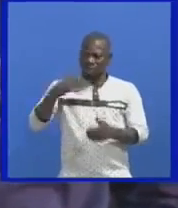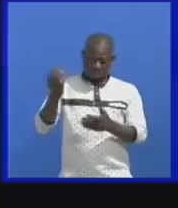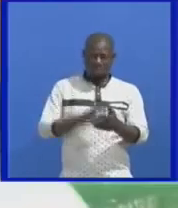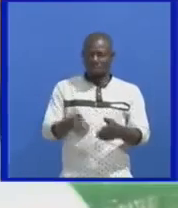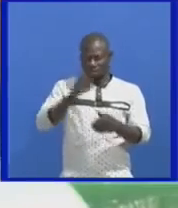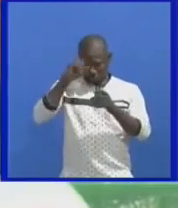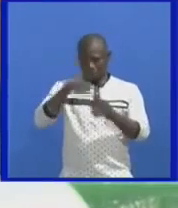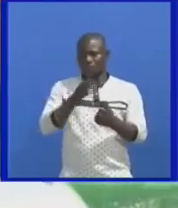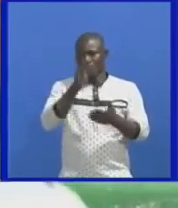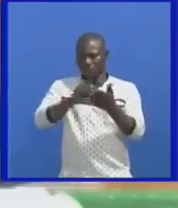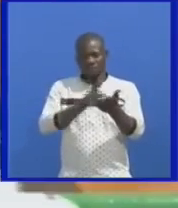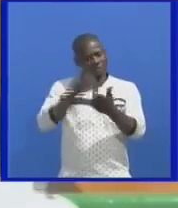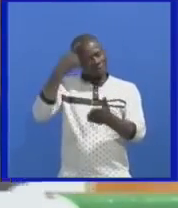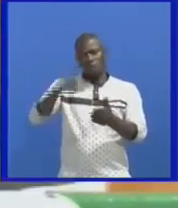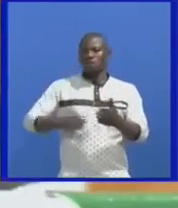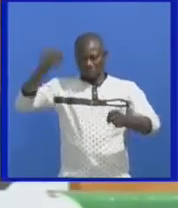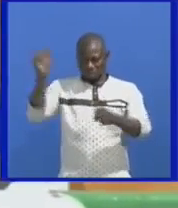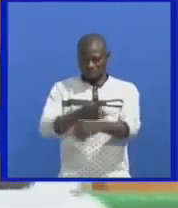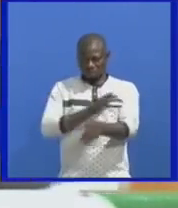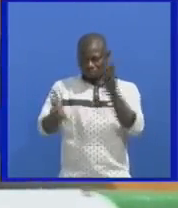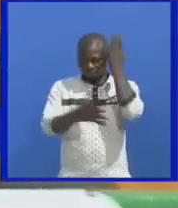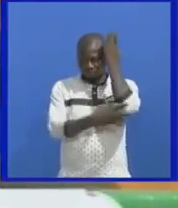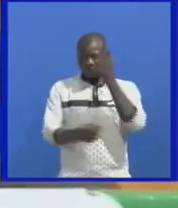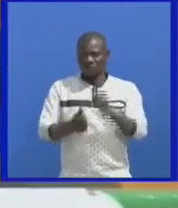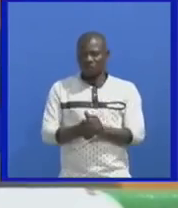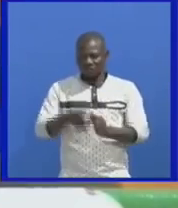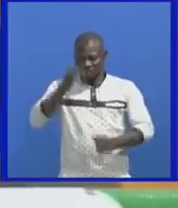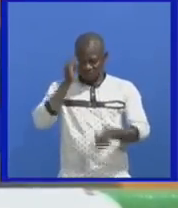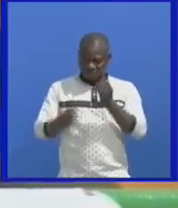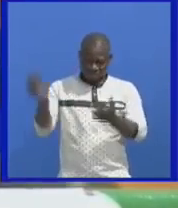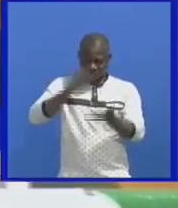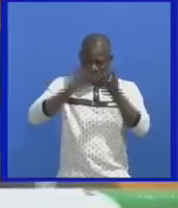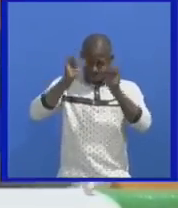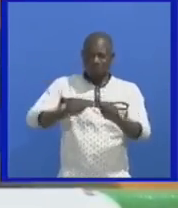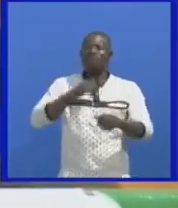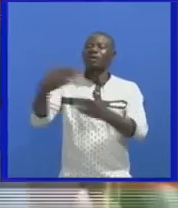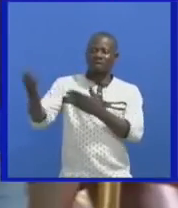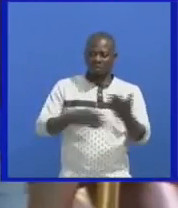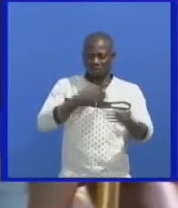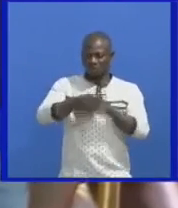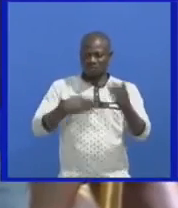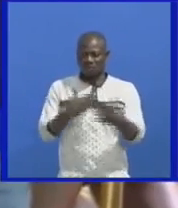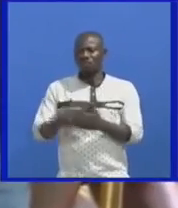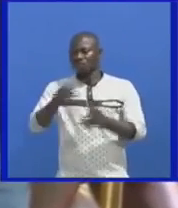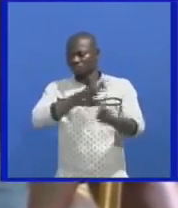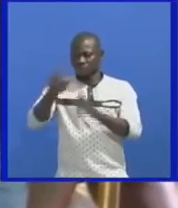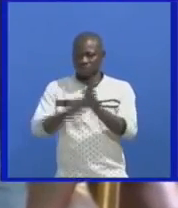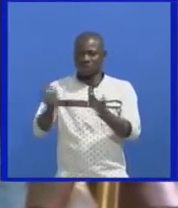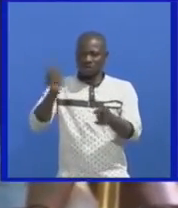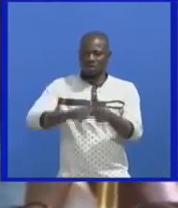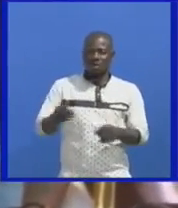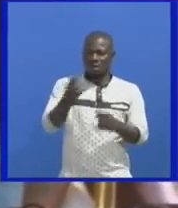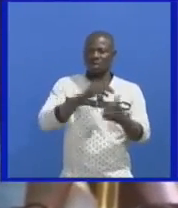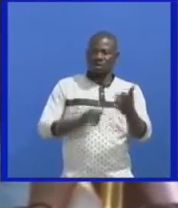pauvreté ». Si on pouvait amener tout citoyen burkinabé à consommer des œuvres légales,